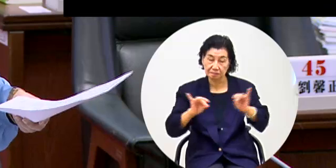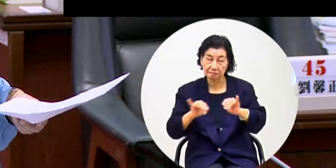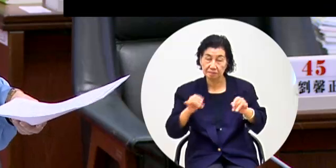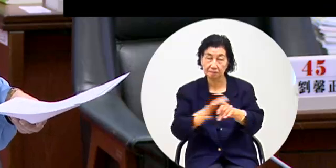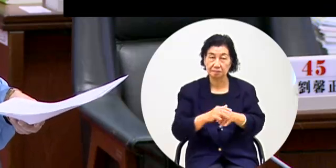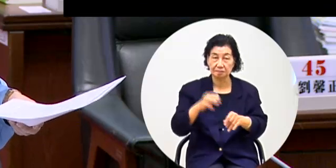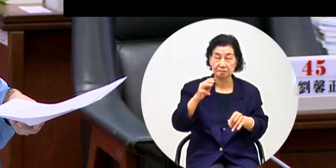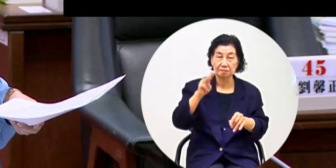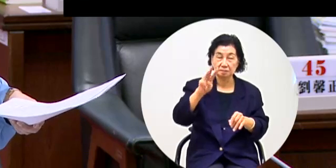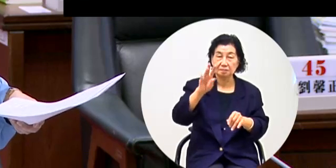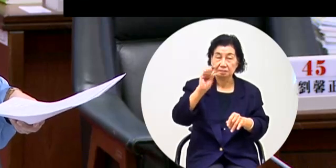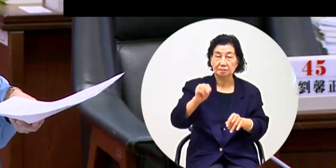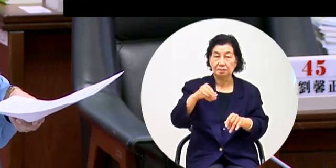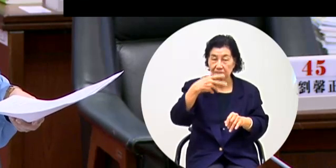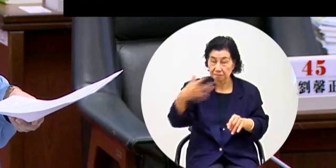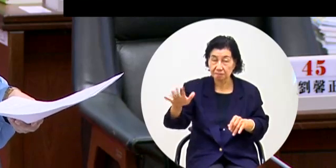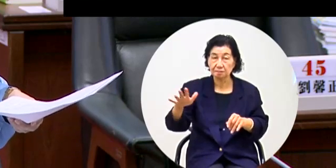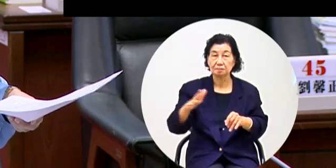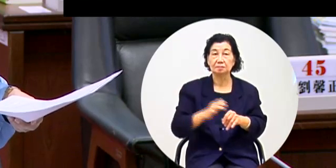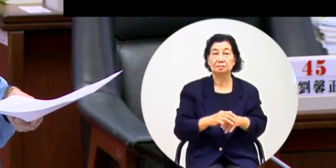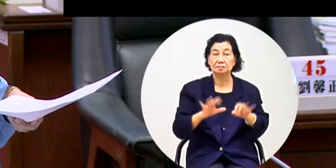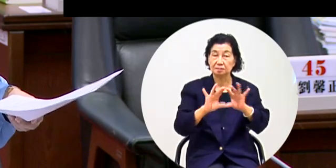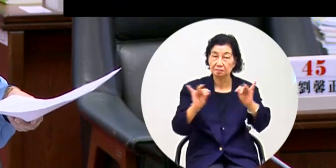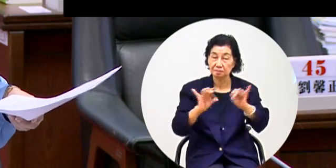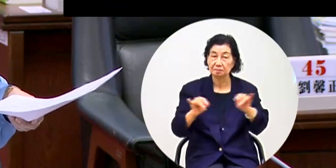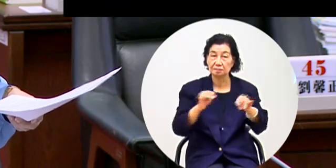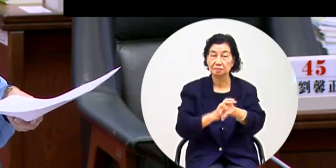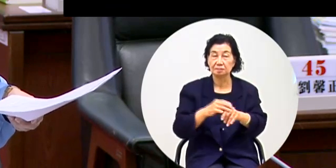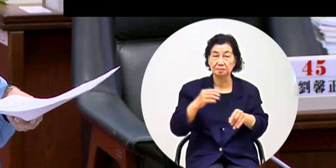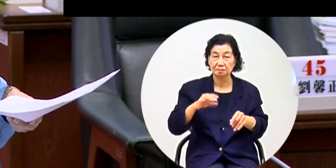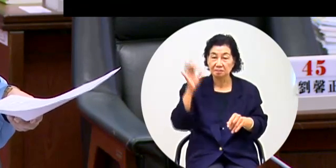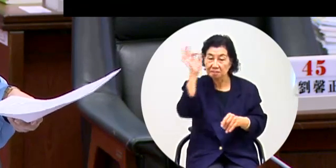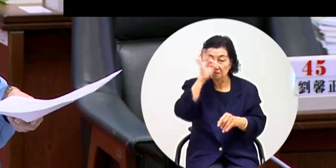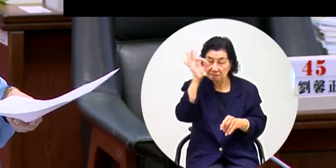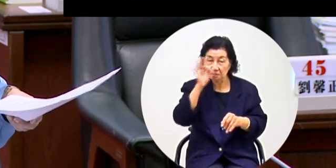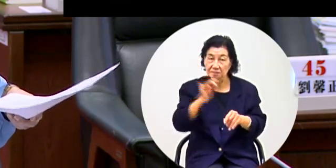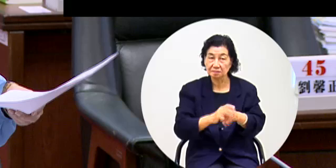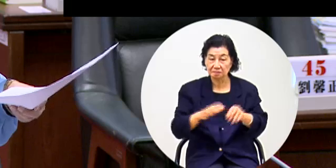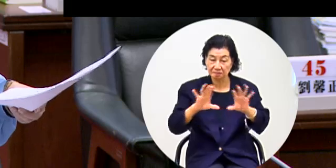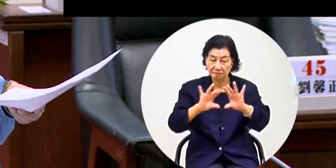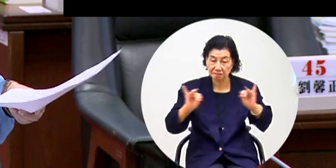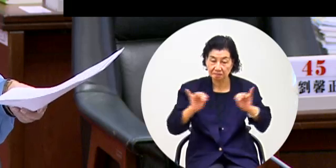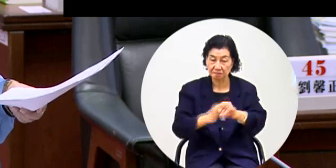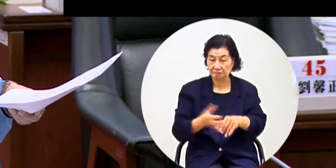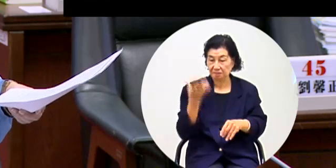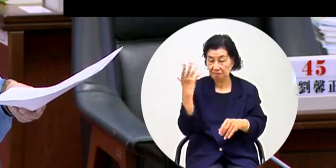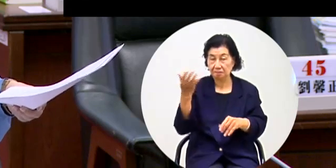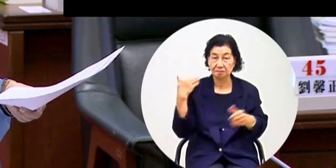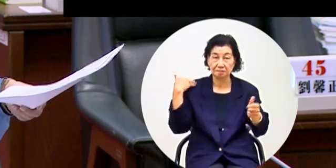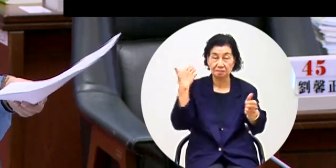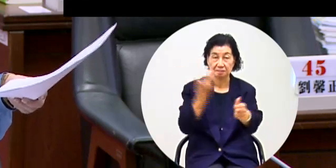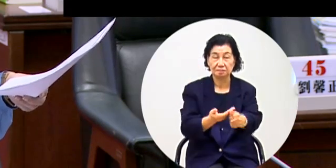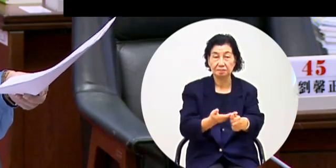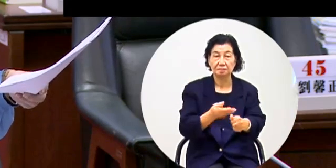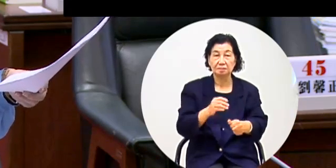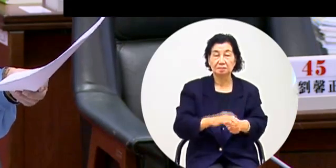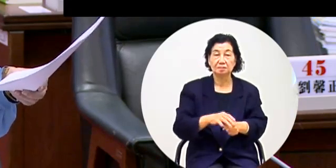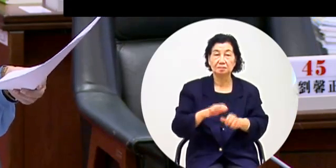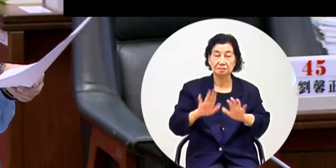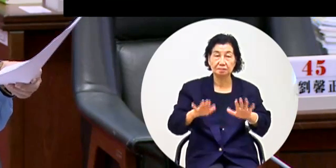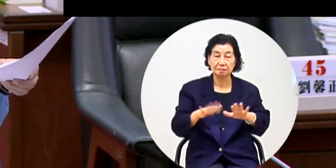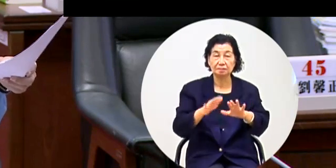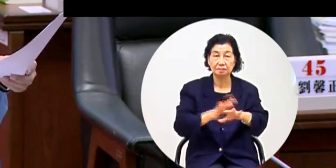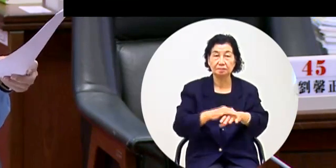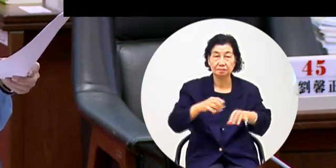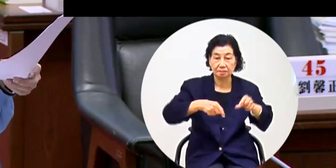就是要找这么多土地给他。那在这个土地的规划里头， 的确就影响了这个县市的整体发展。